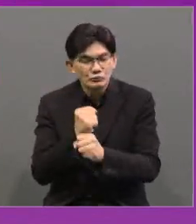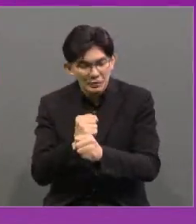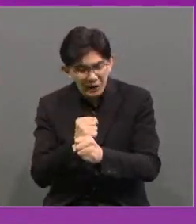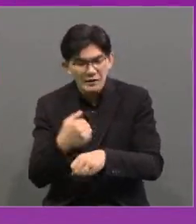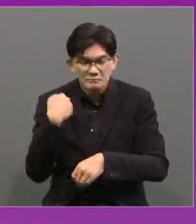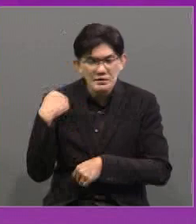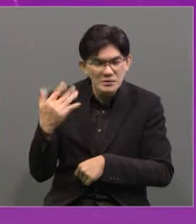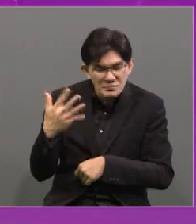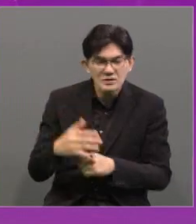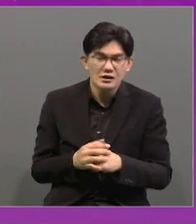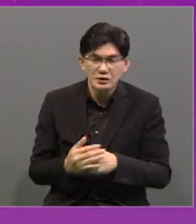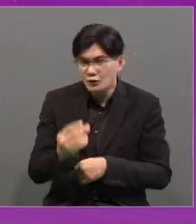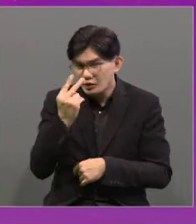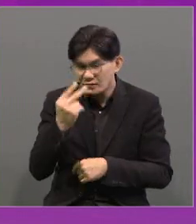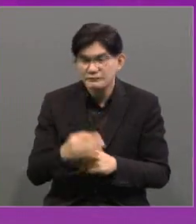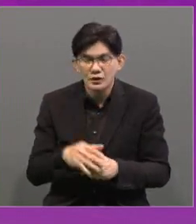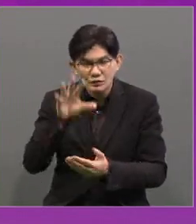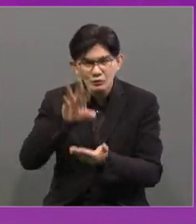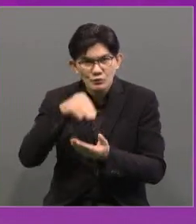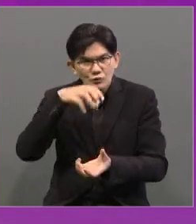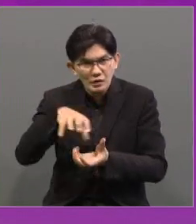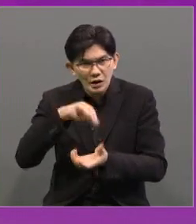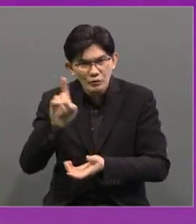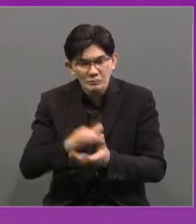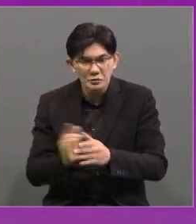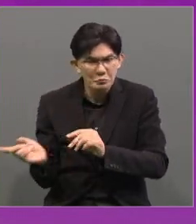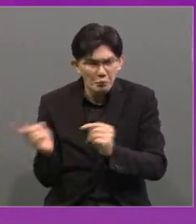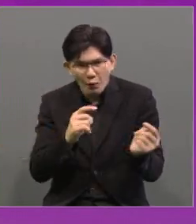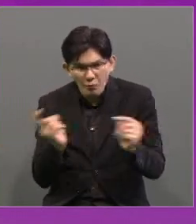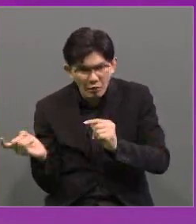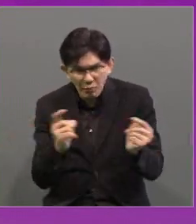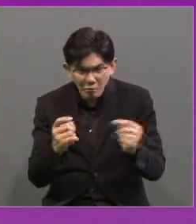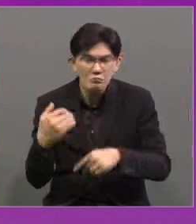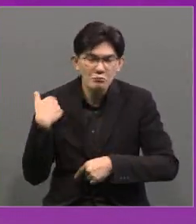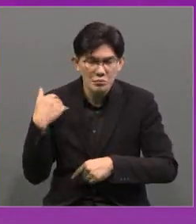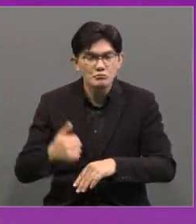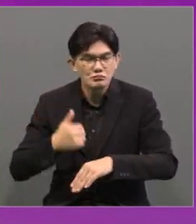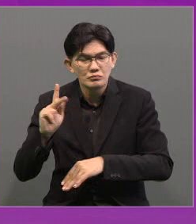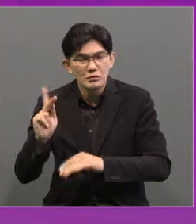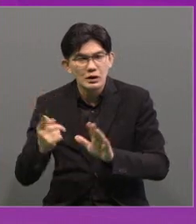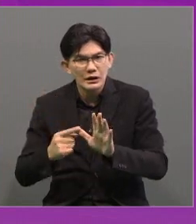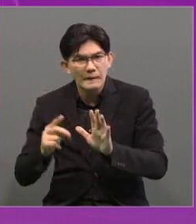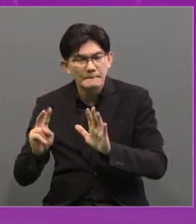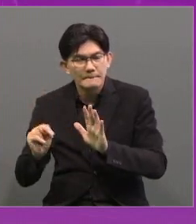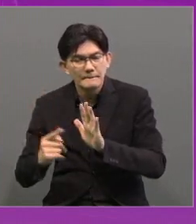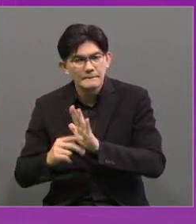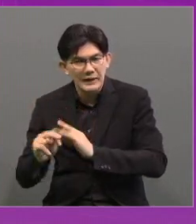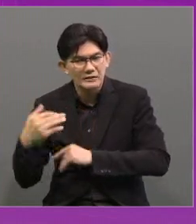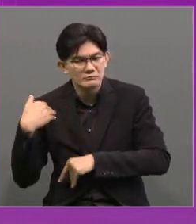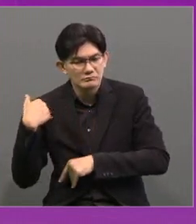ยแล้วไม่รู้ยังไงนะคะตามข้อมูลที่ออกมาบอกว่าก็มีการโต้เถียงกันหลังจากนั้นกำนันเนี่ยเดินออกไปสักพักนึง